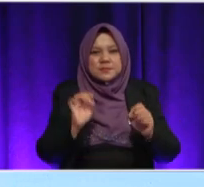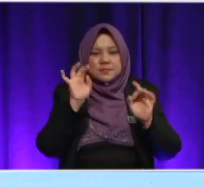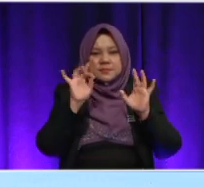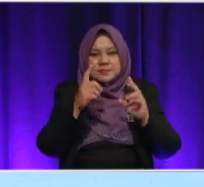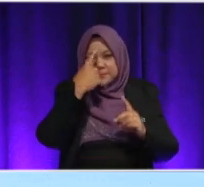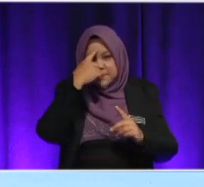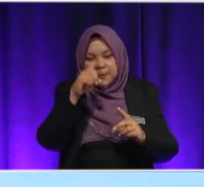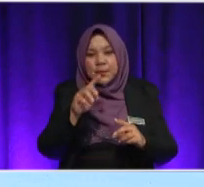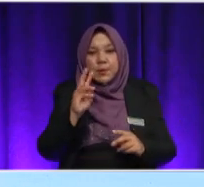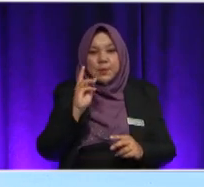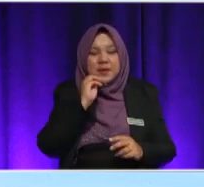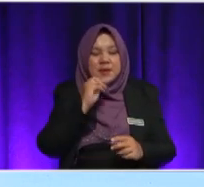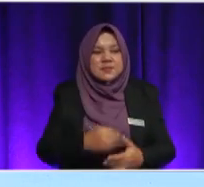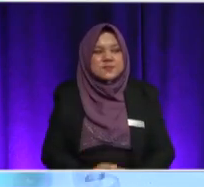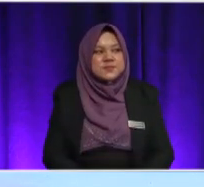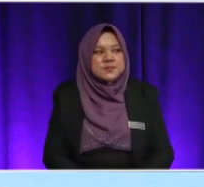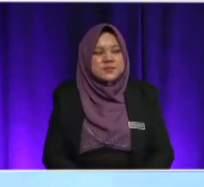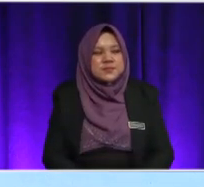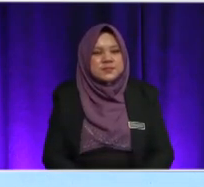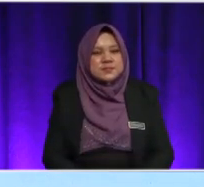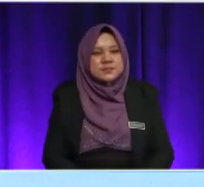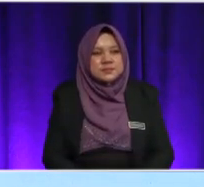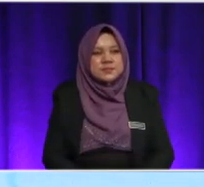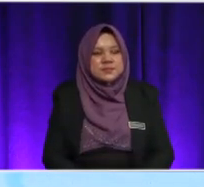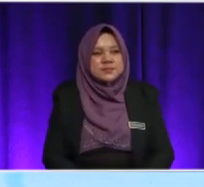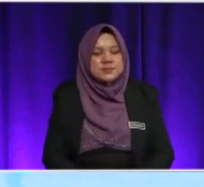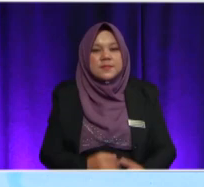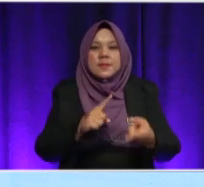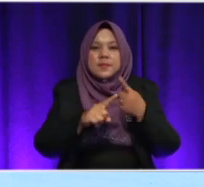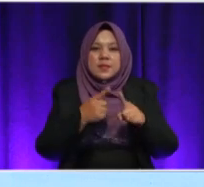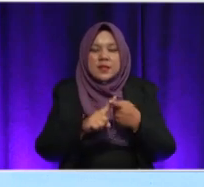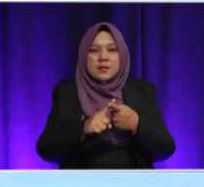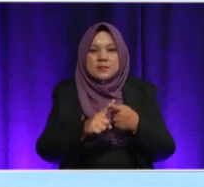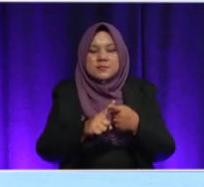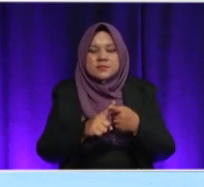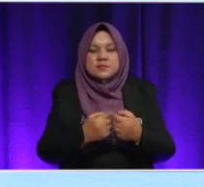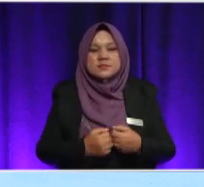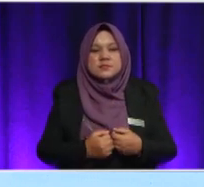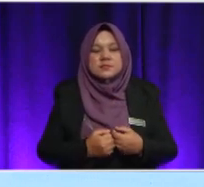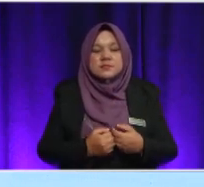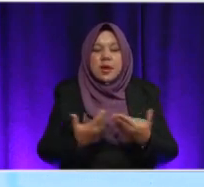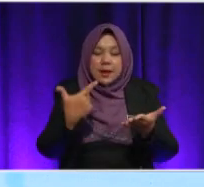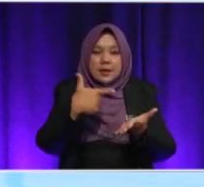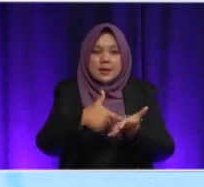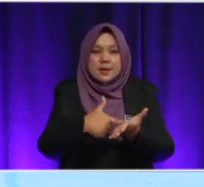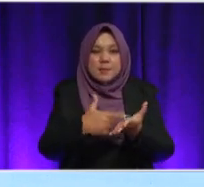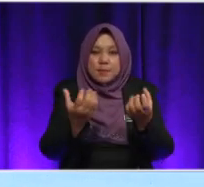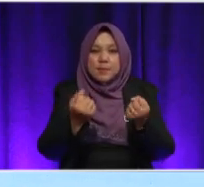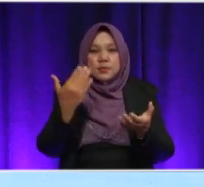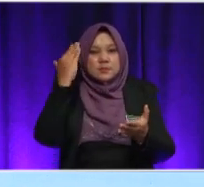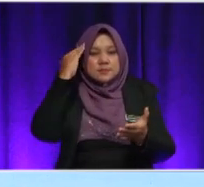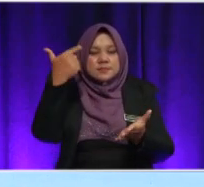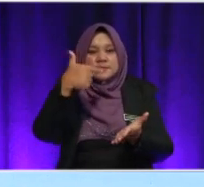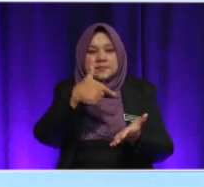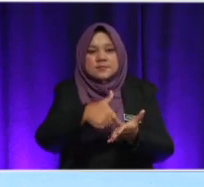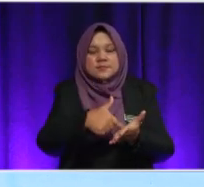terima kasihku atas Mita yang telah diberikan ini Baik kawan Kalau anda semua tak tahu dengan lebih mendalam lagi tentang tajuk